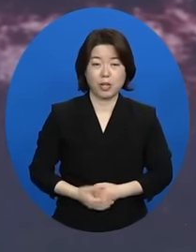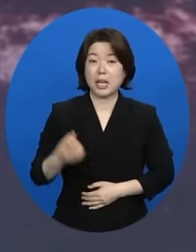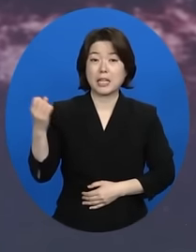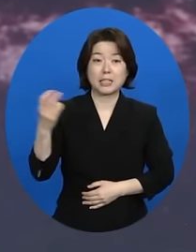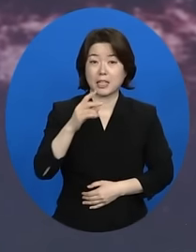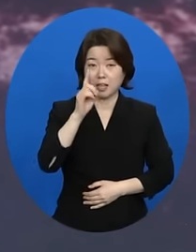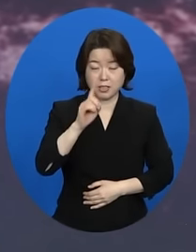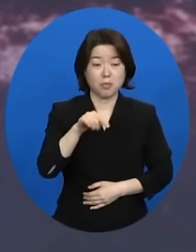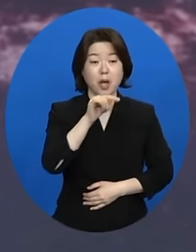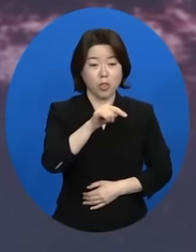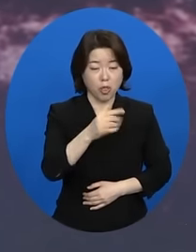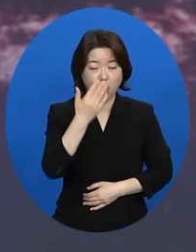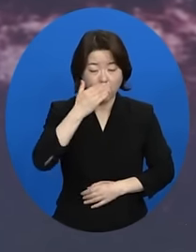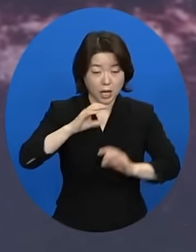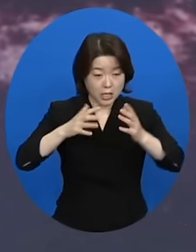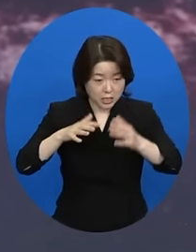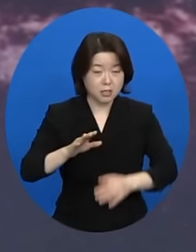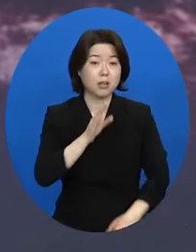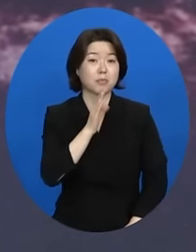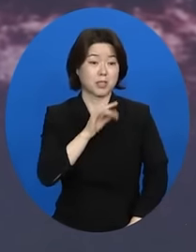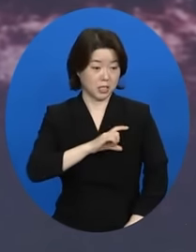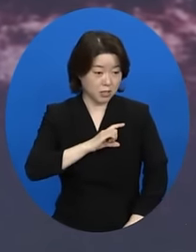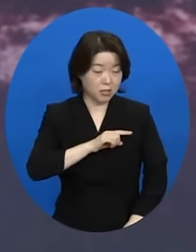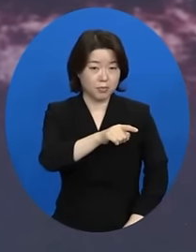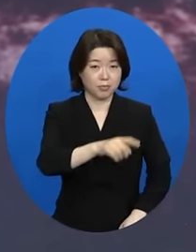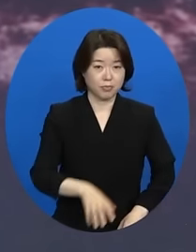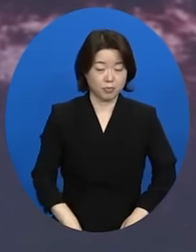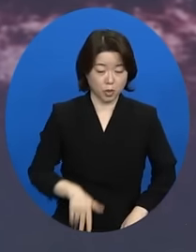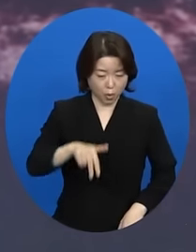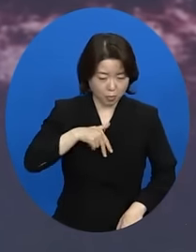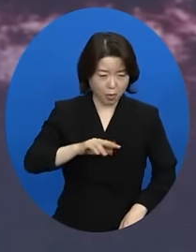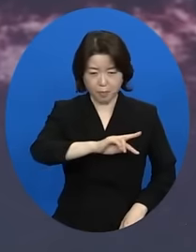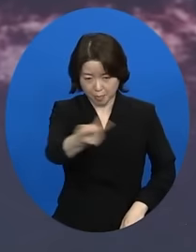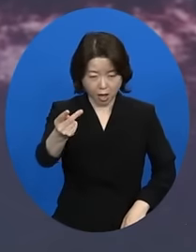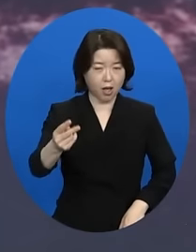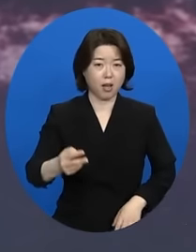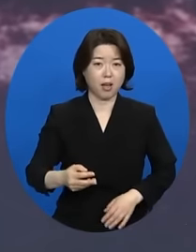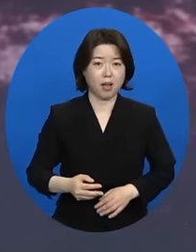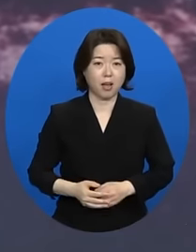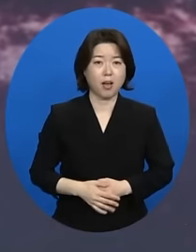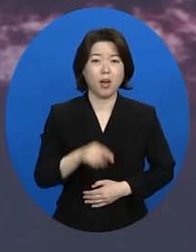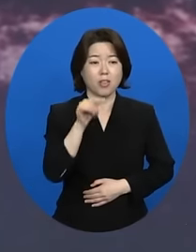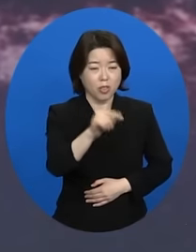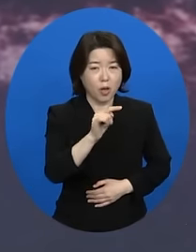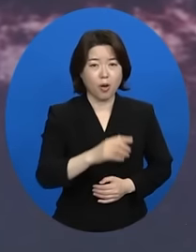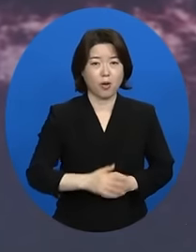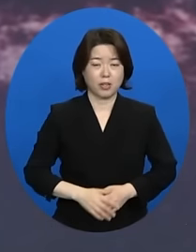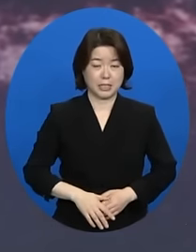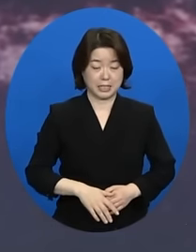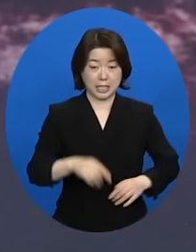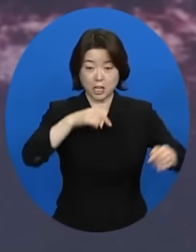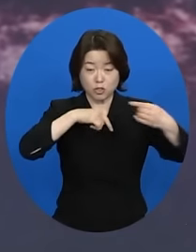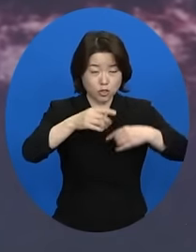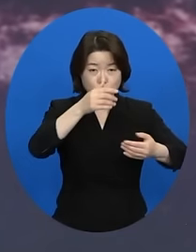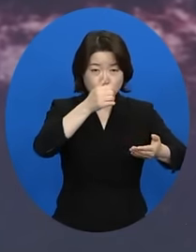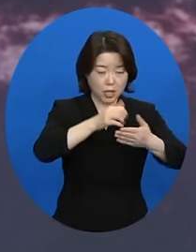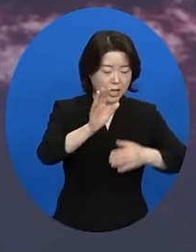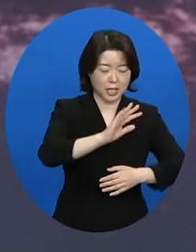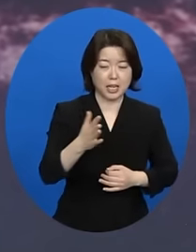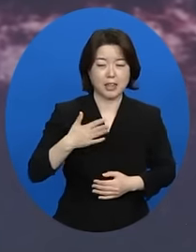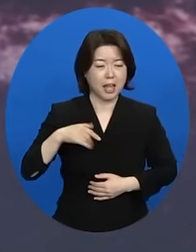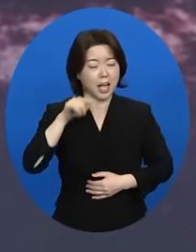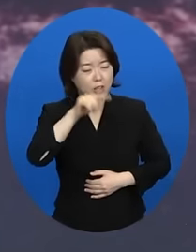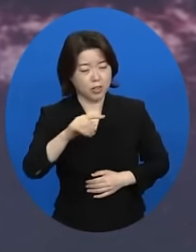한번 너 이스라엘이잖아, 너 정체성 바뀌었어, 너가 주도하는 인생이 아니라 내가 너의